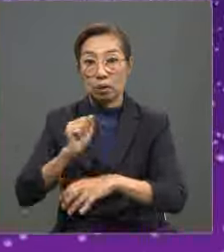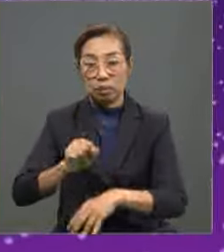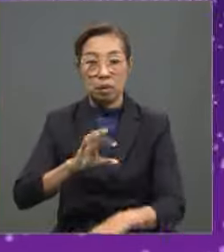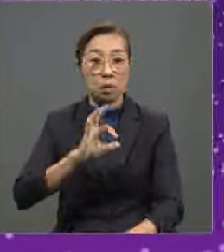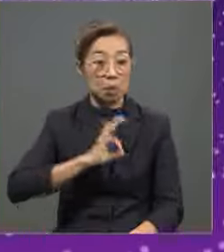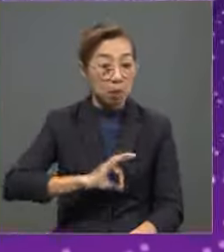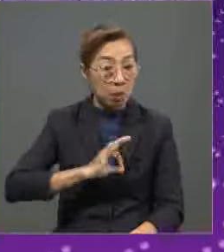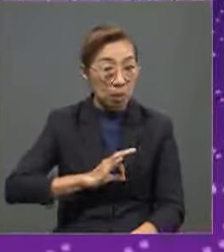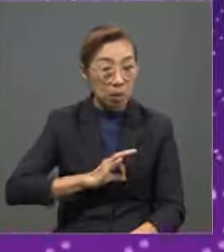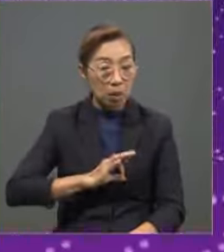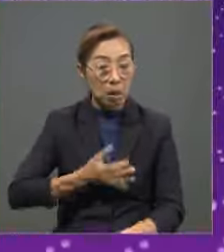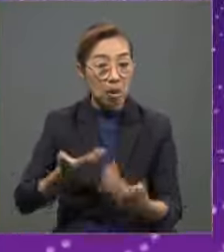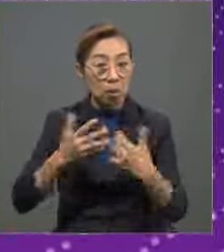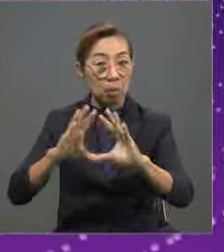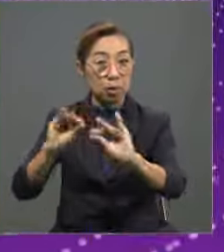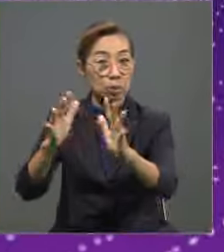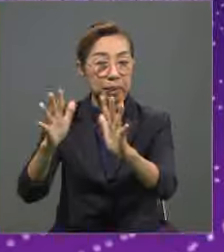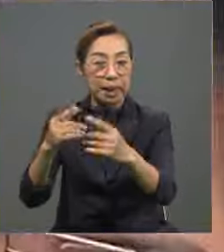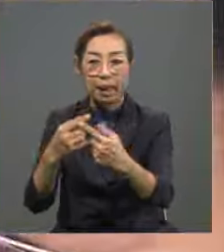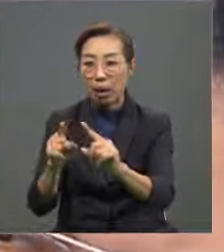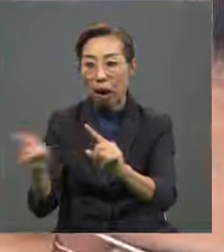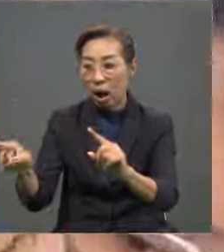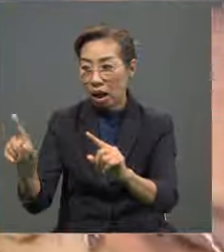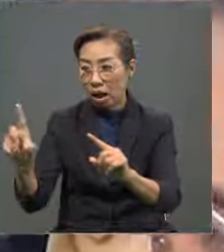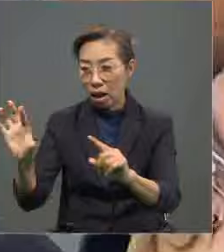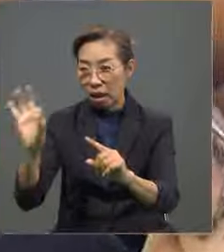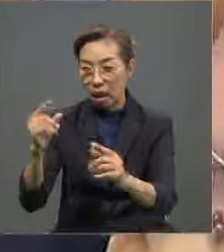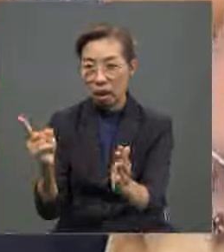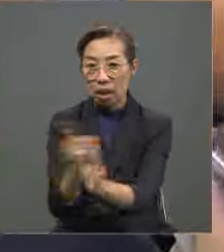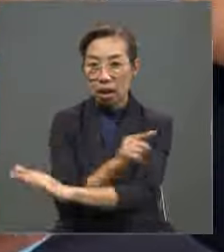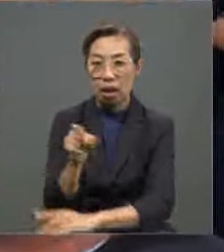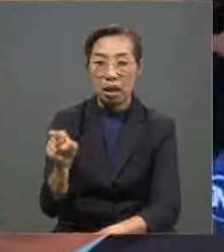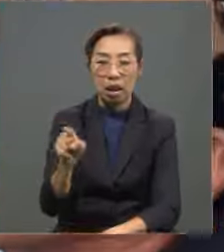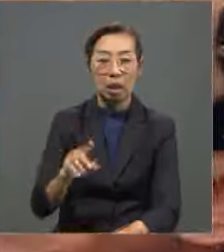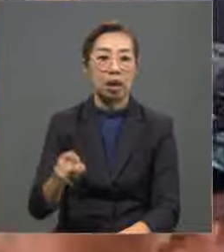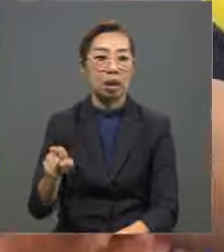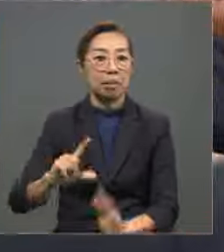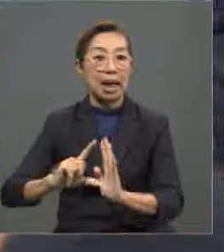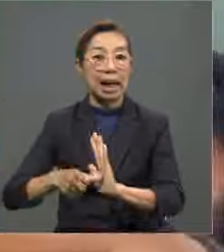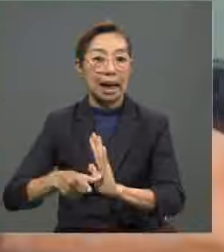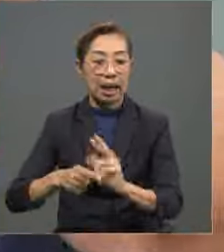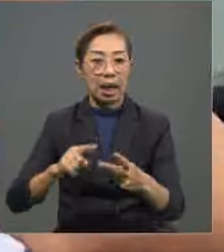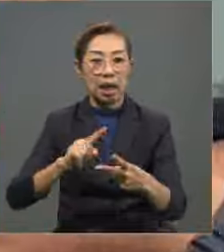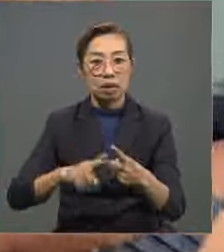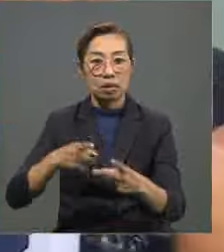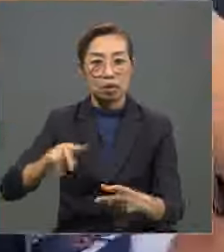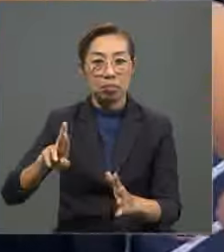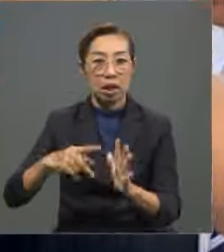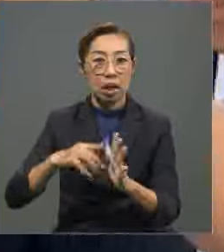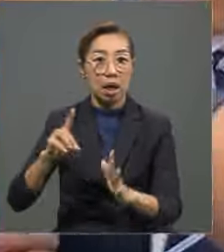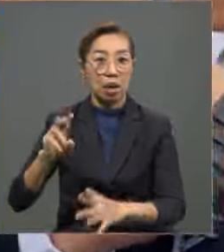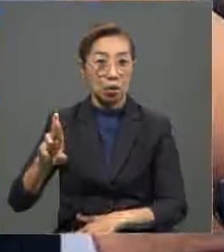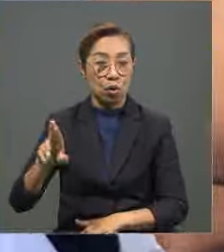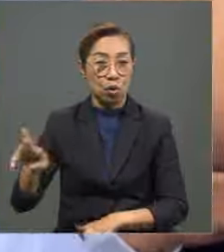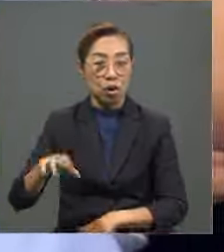ไม่ได้เข้าร่วมค่ะแต่มีการส่งตัวแทนไปก็คือนายชัยชนกชิดชอบเลขาธิการพรรคแล้วก็นายพดรปริศนานันทกุล